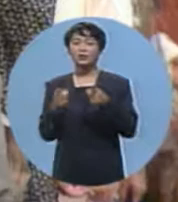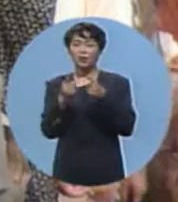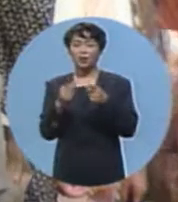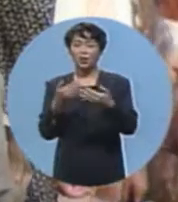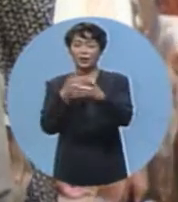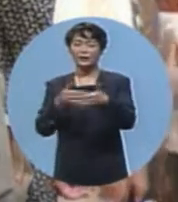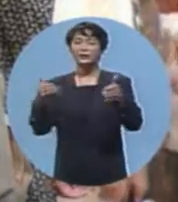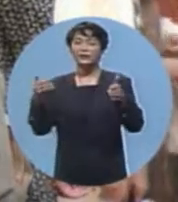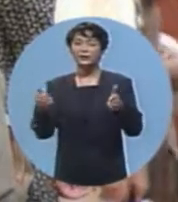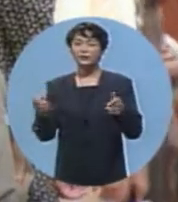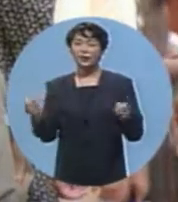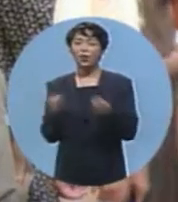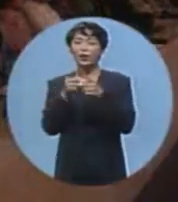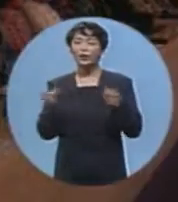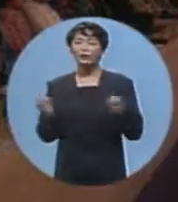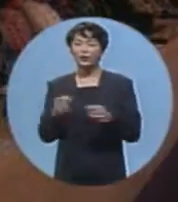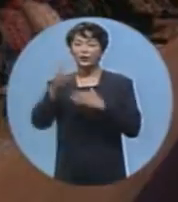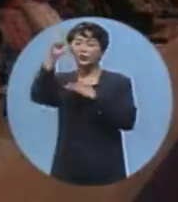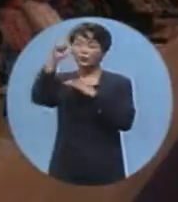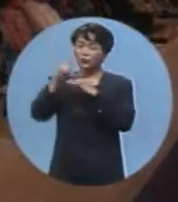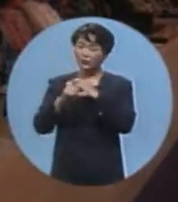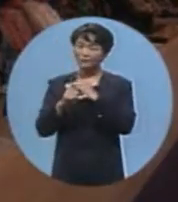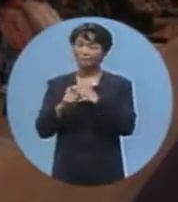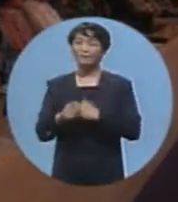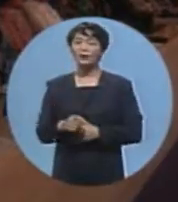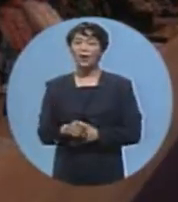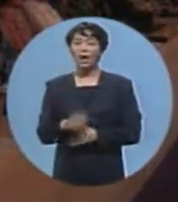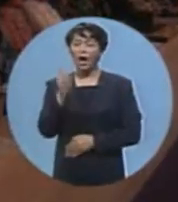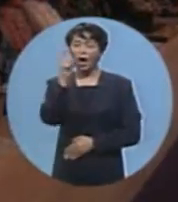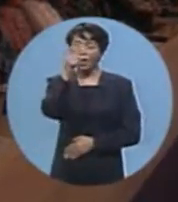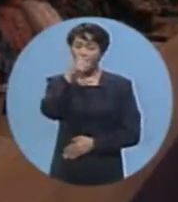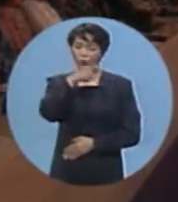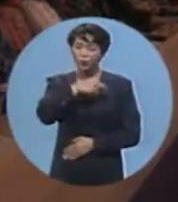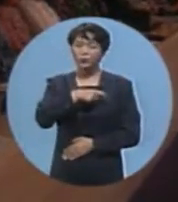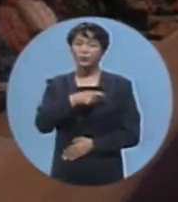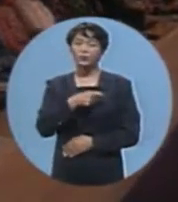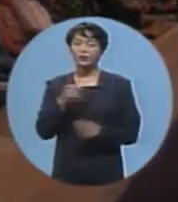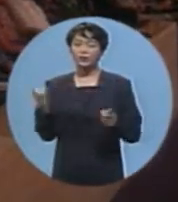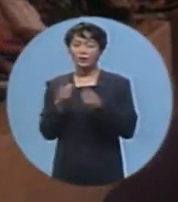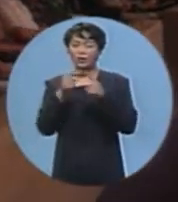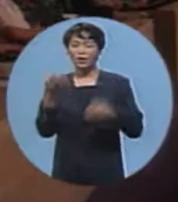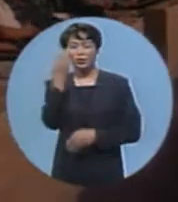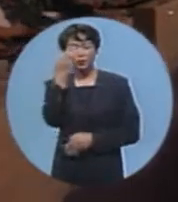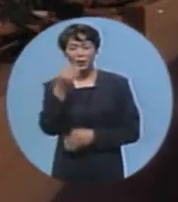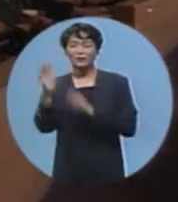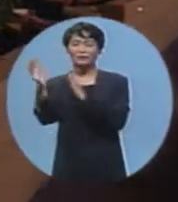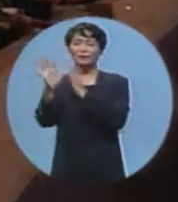ストラの夕べか。あー、なるほど、クラシックファンが行列を作ってたんだな。